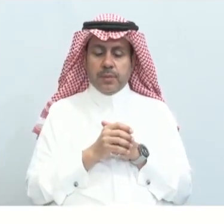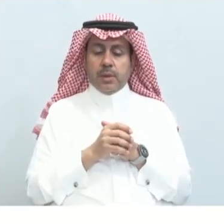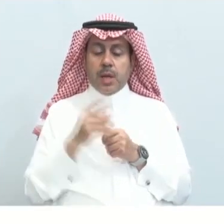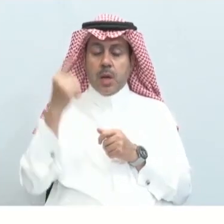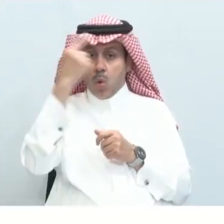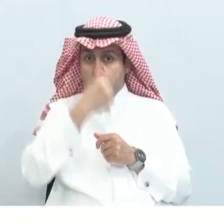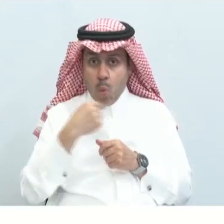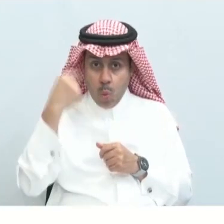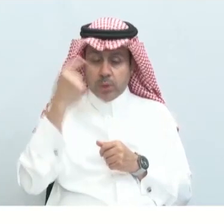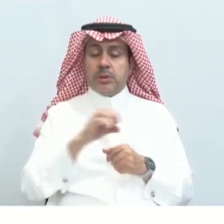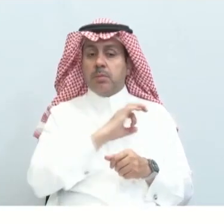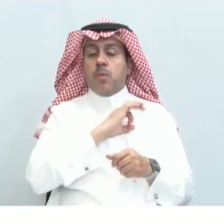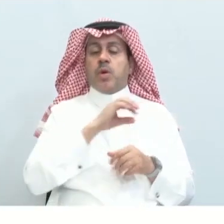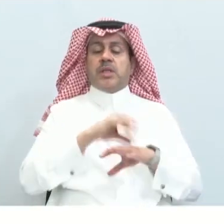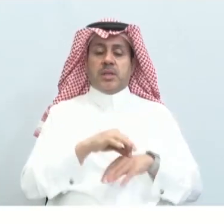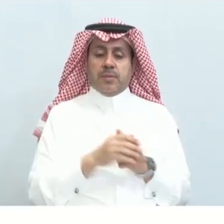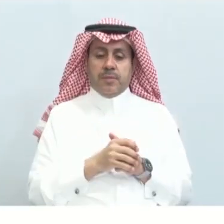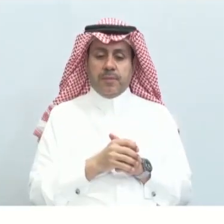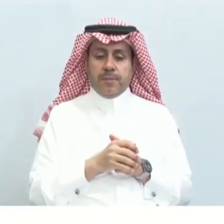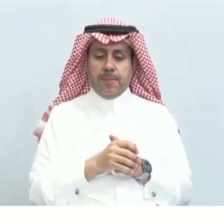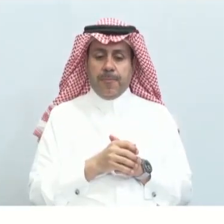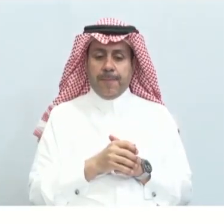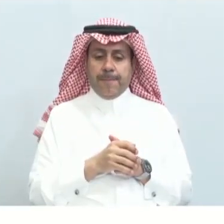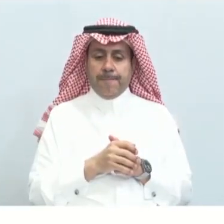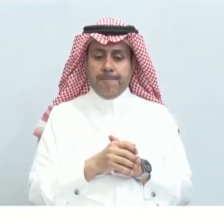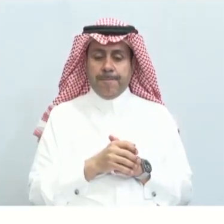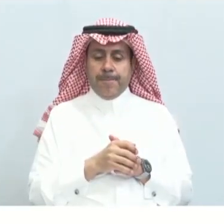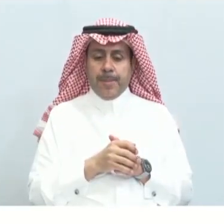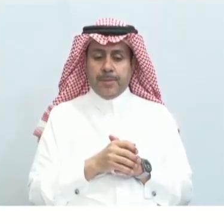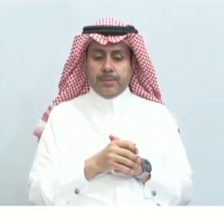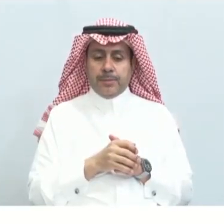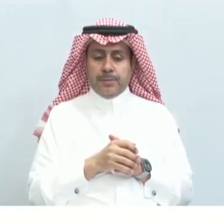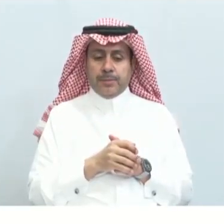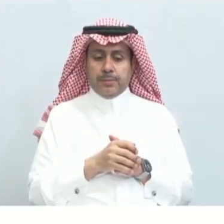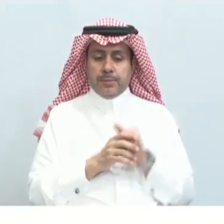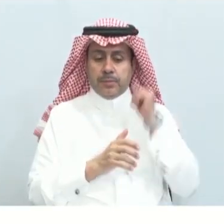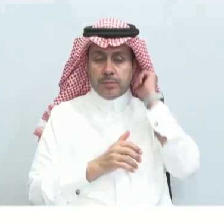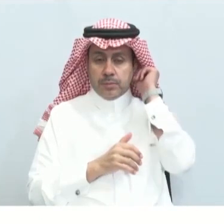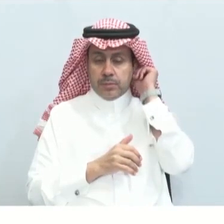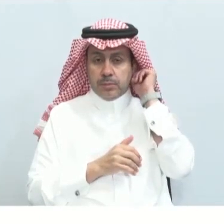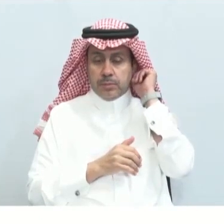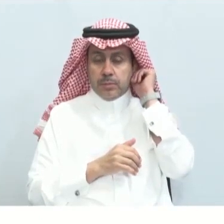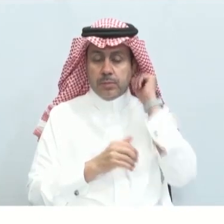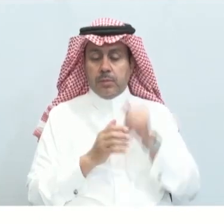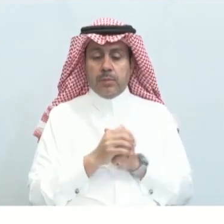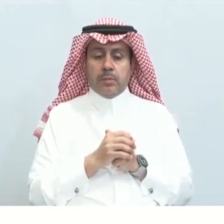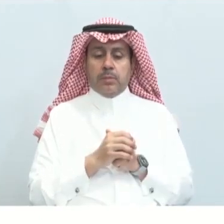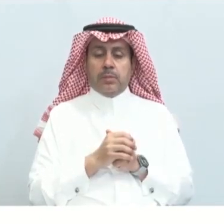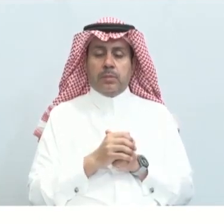الناس لاحظوا هنا هذا الشاب ايضا لم يبتسم